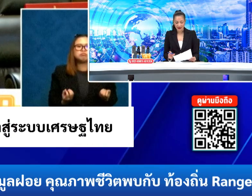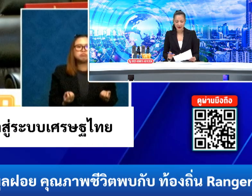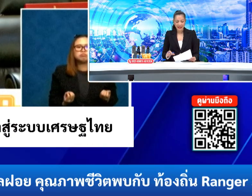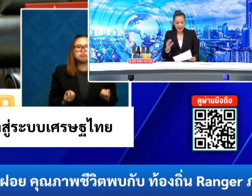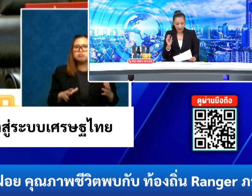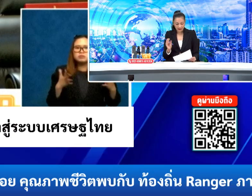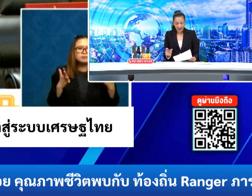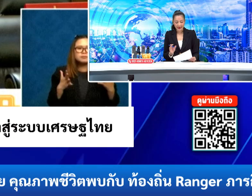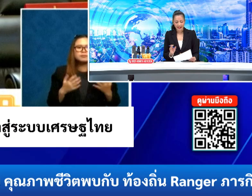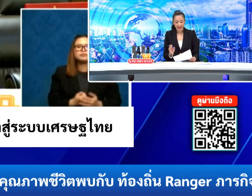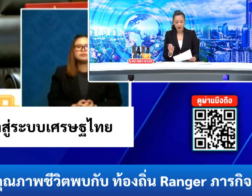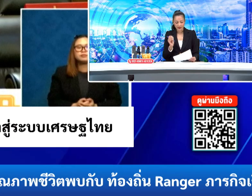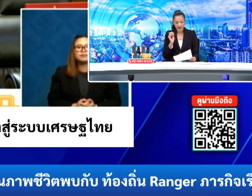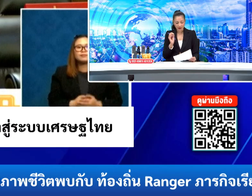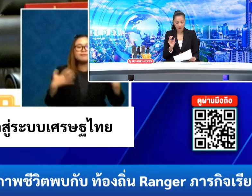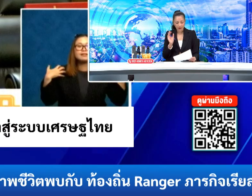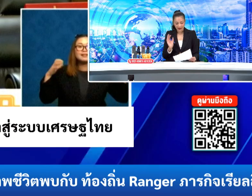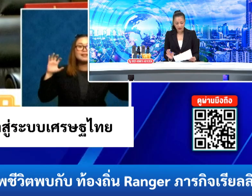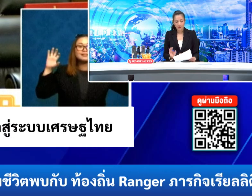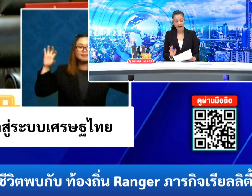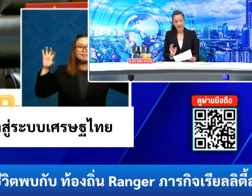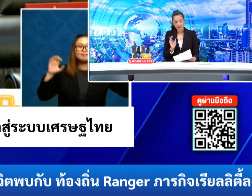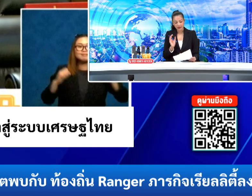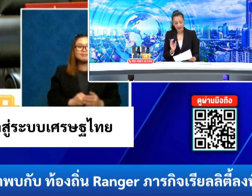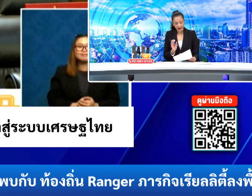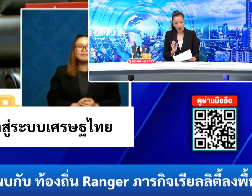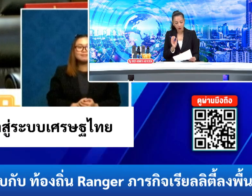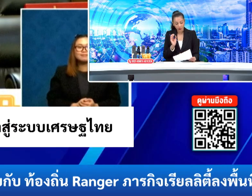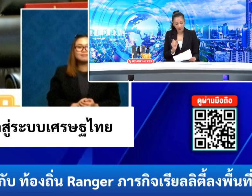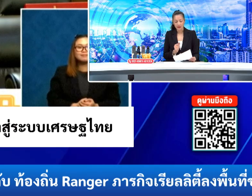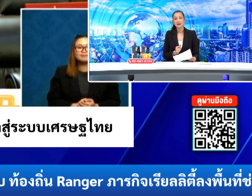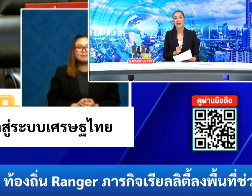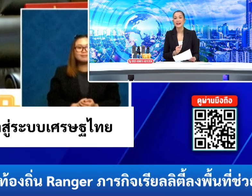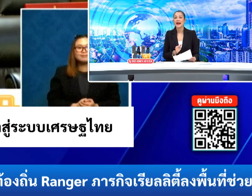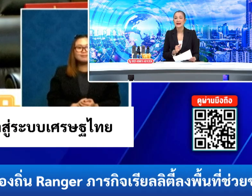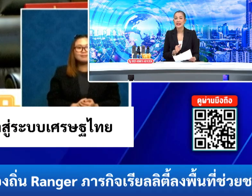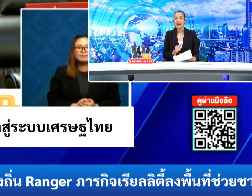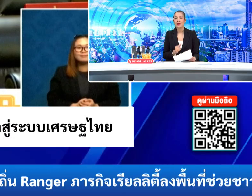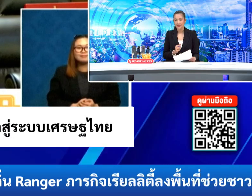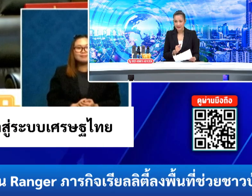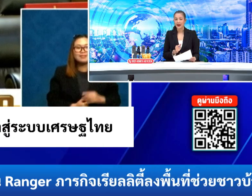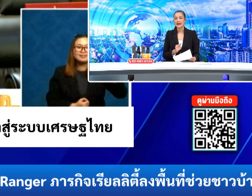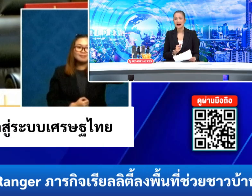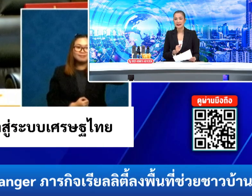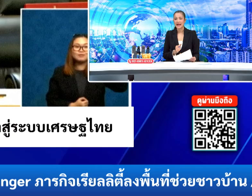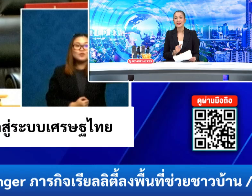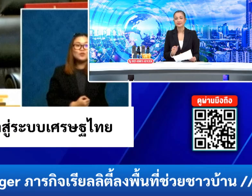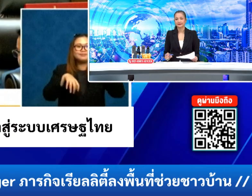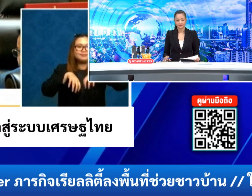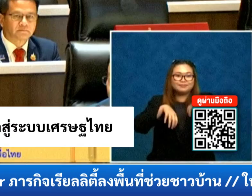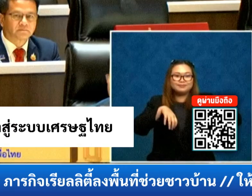GDP อย่างไรนะคะรวมไปถึงดิจิตอลวอลเล็ตด้วยนะคะเดี๋ยวไปฟังทางด้านของคุณหมอเชิดชัยได้กล่าวอภิปรายในครั้